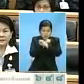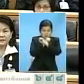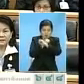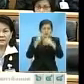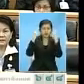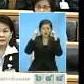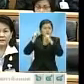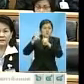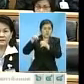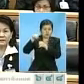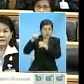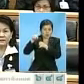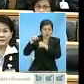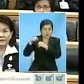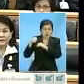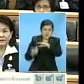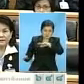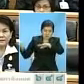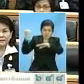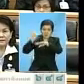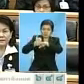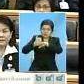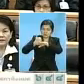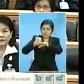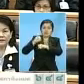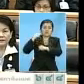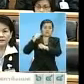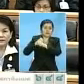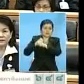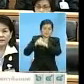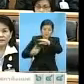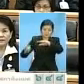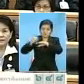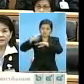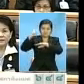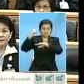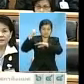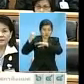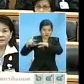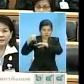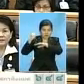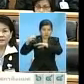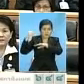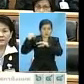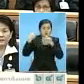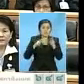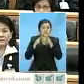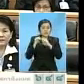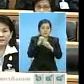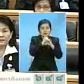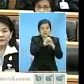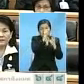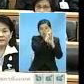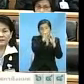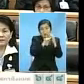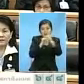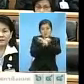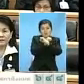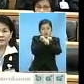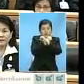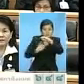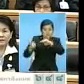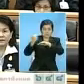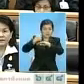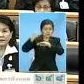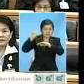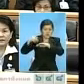ตรีท่านนี้กลับมามีอำนาจทำได้ยากนั่นก็หมายความว่าการออกกฎหมายรัฐธรรมนูญนี้